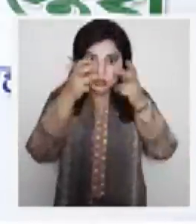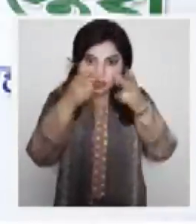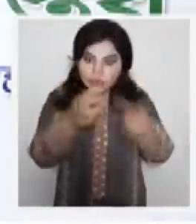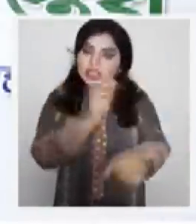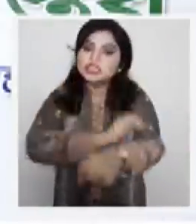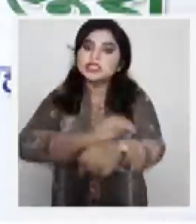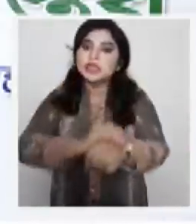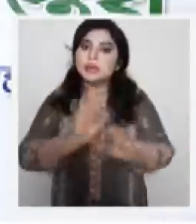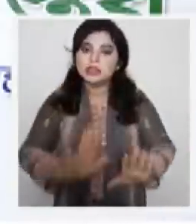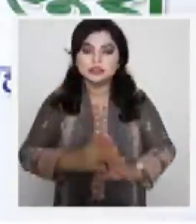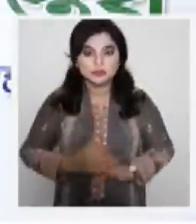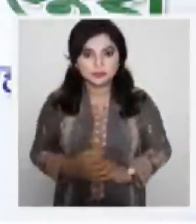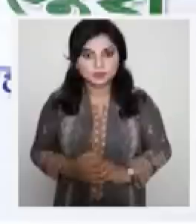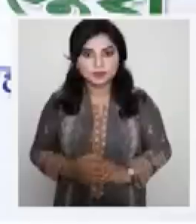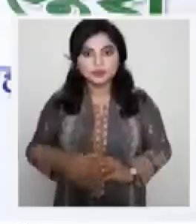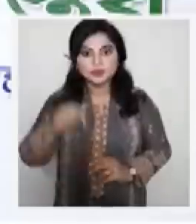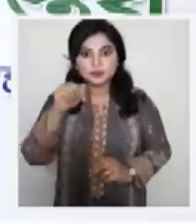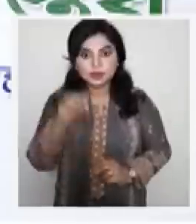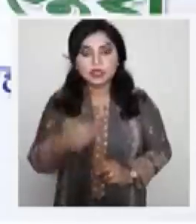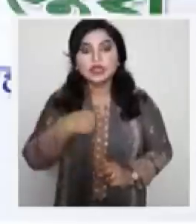আছেন 10,302 জন।